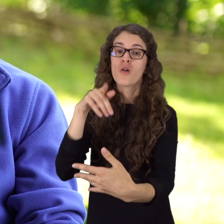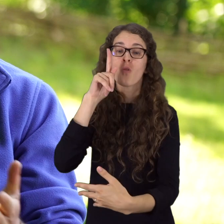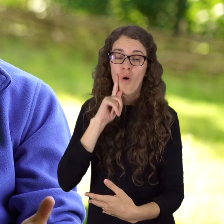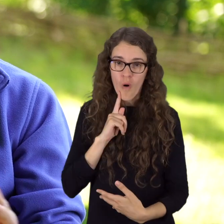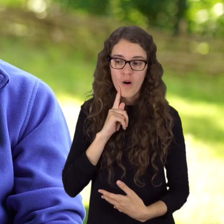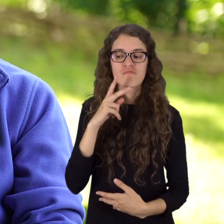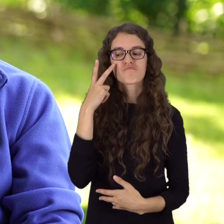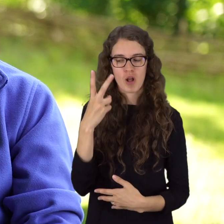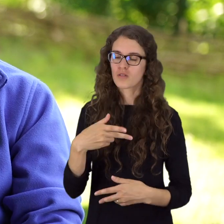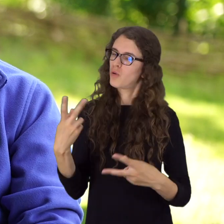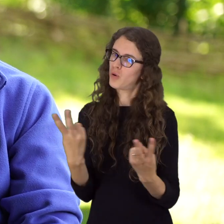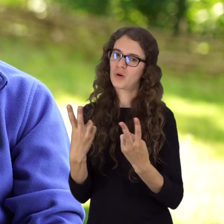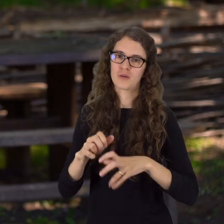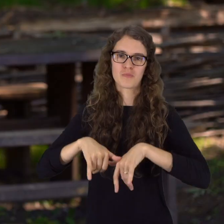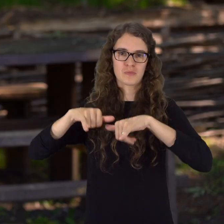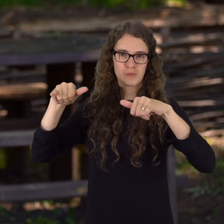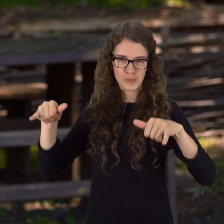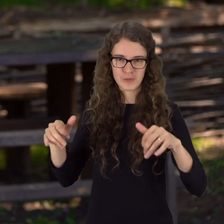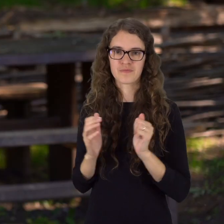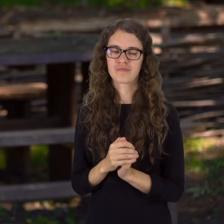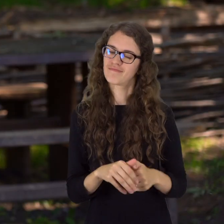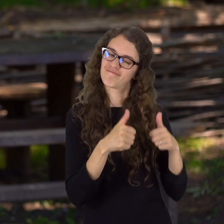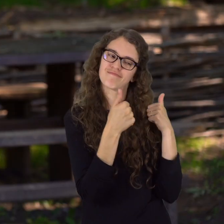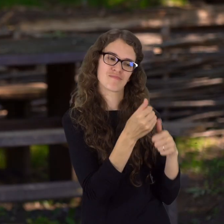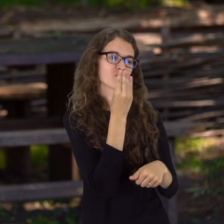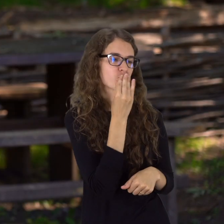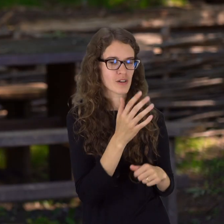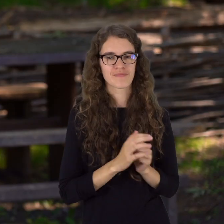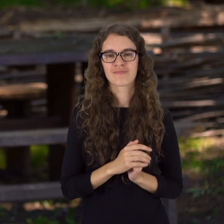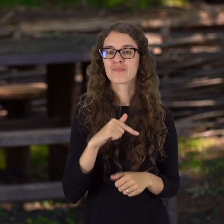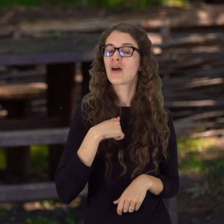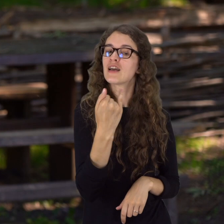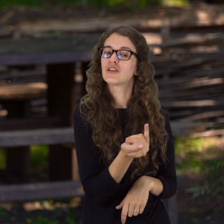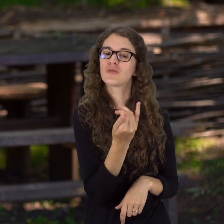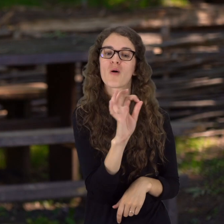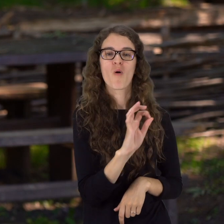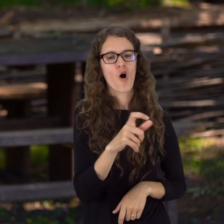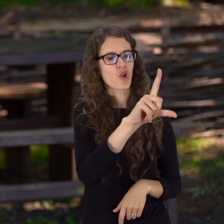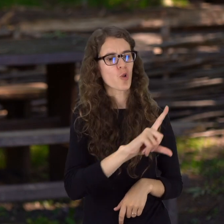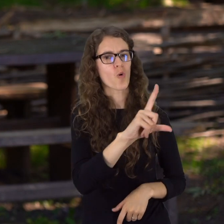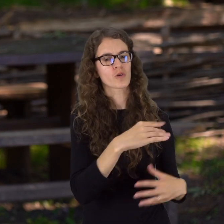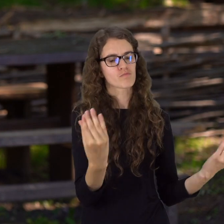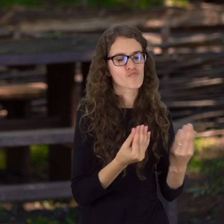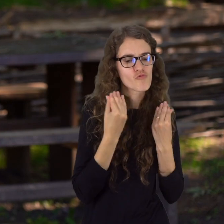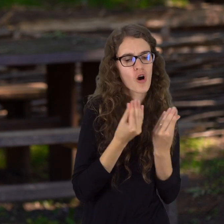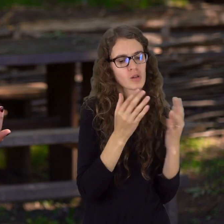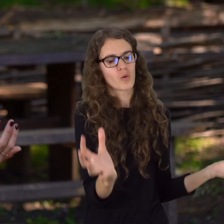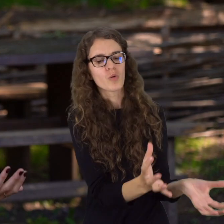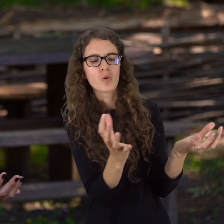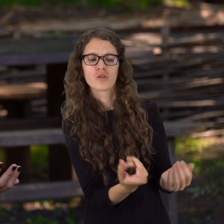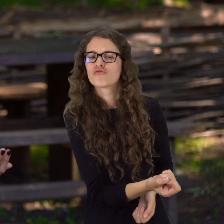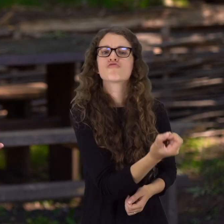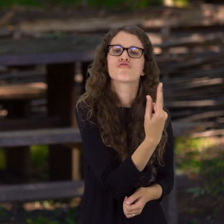ir matom būtinybę augti. Super. Tai man įdomu pati gal lauko to ugdymo pedagogikos koncepto atsiradimas. Minėjote, kad